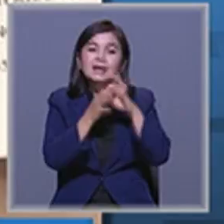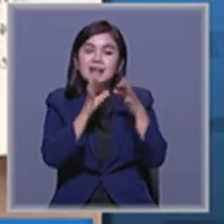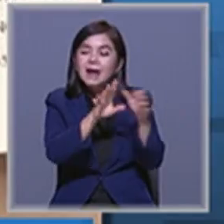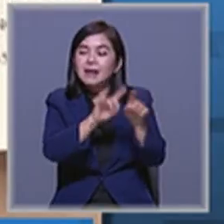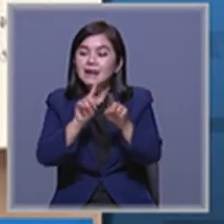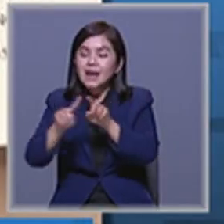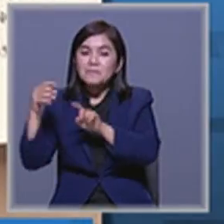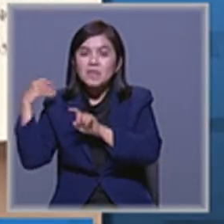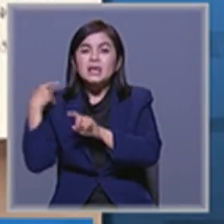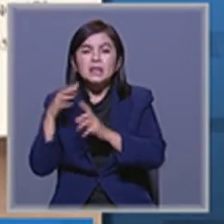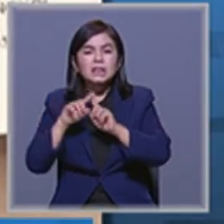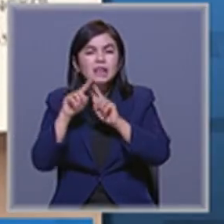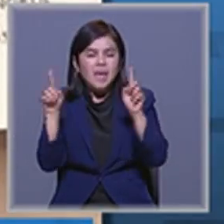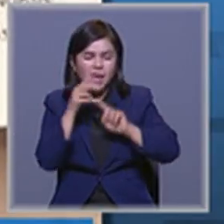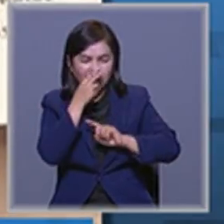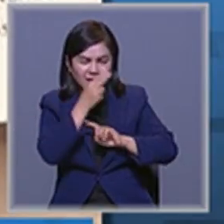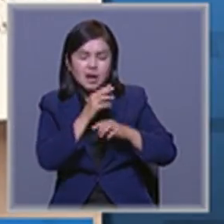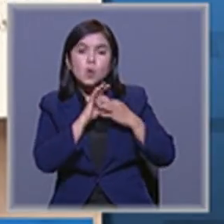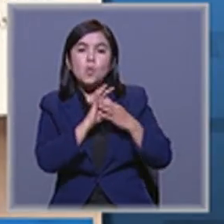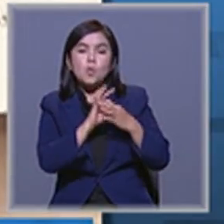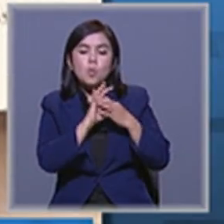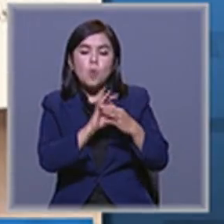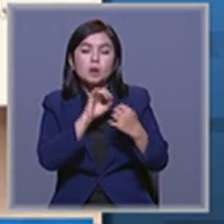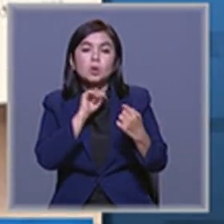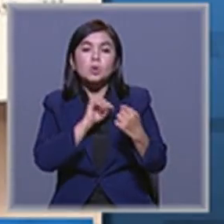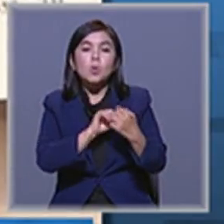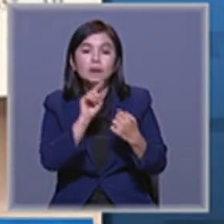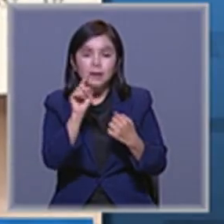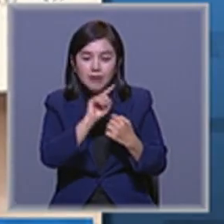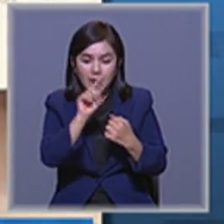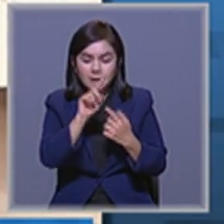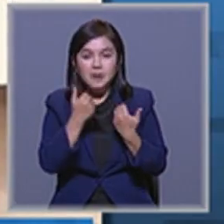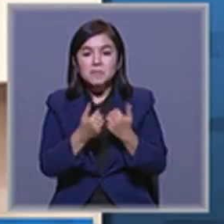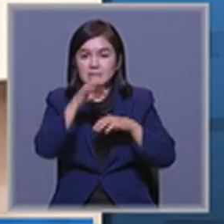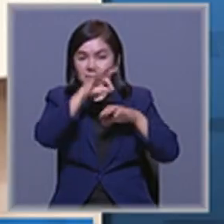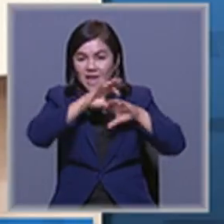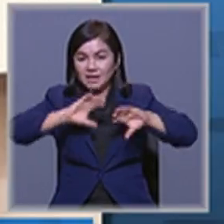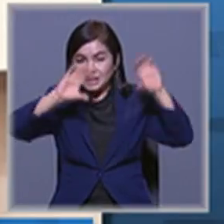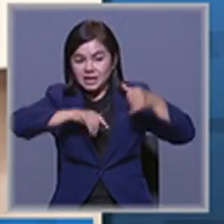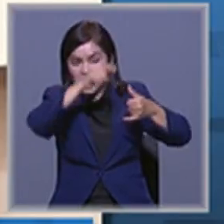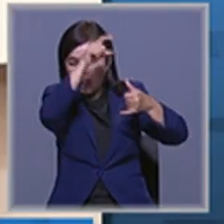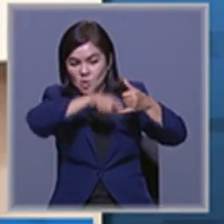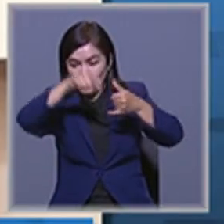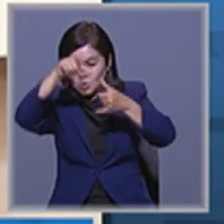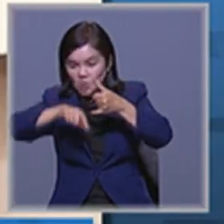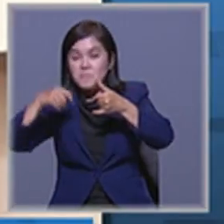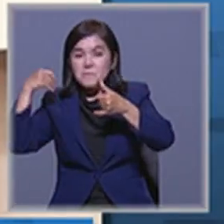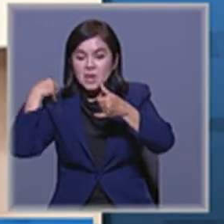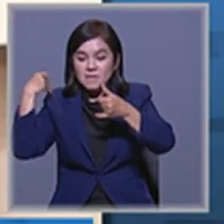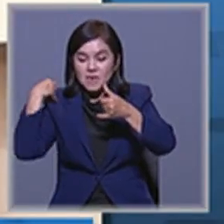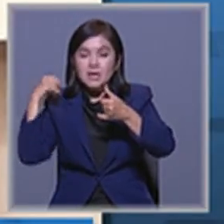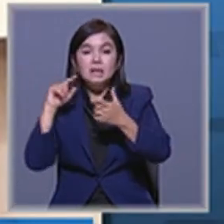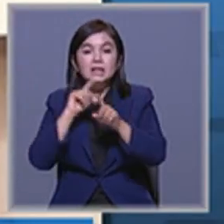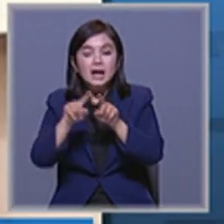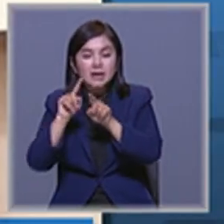งที่เราเป็นห่วงมากที่สุดนะครับก็คือมันจะมีข้าราชการบางคนนะใช้เงื่อนไขเหล่